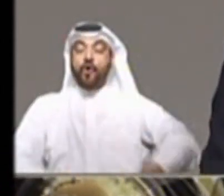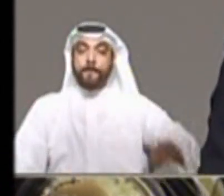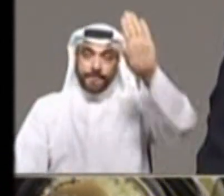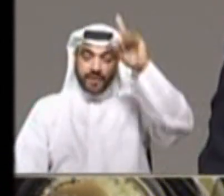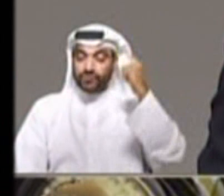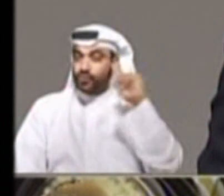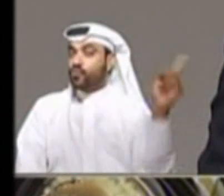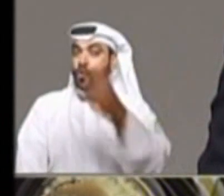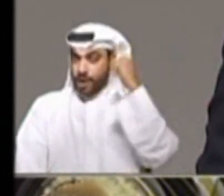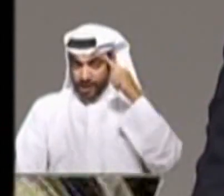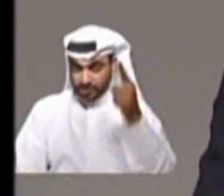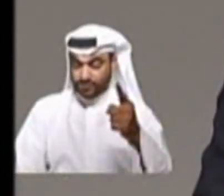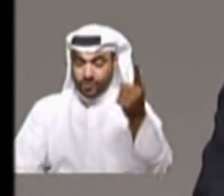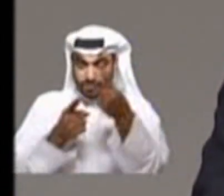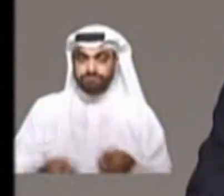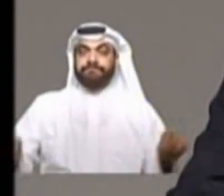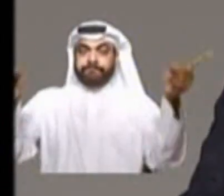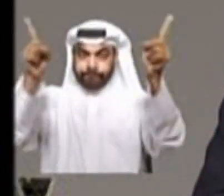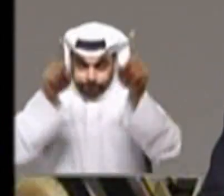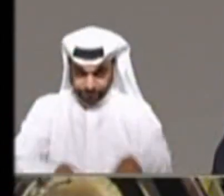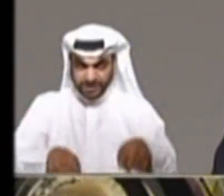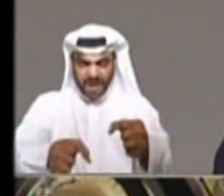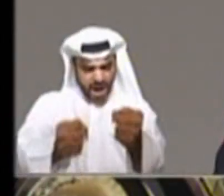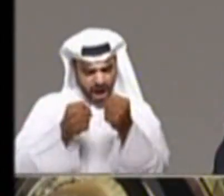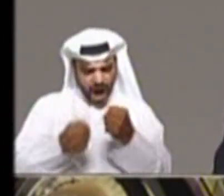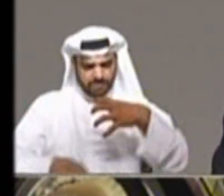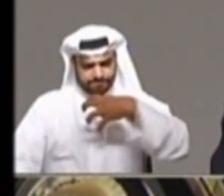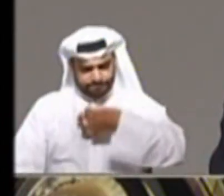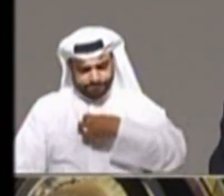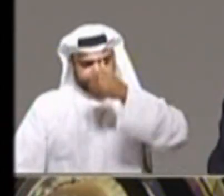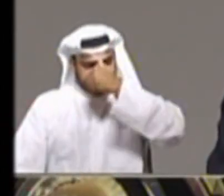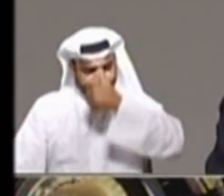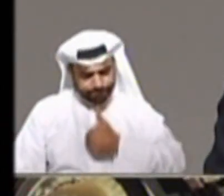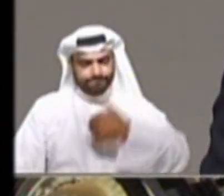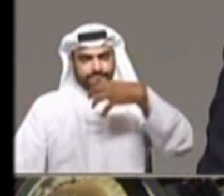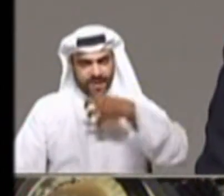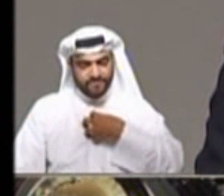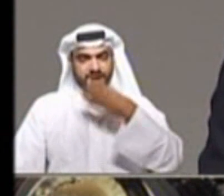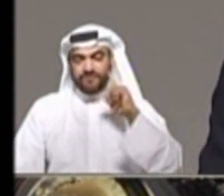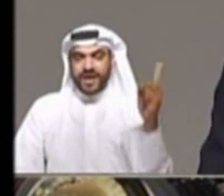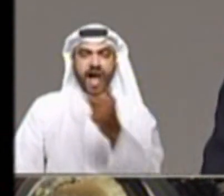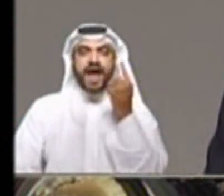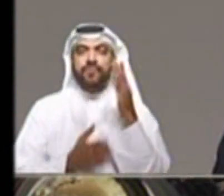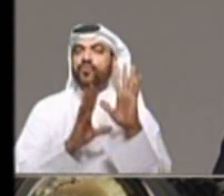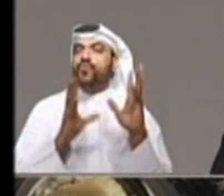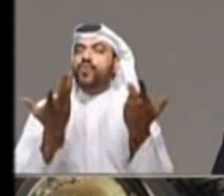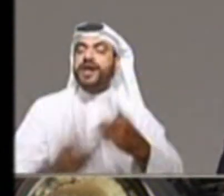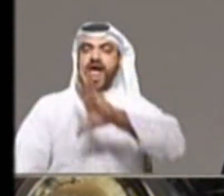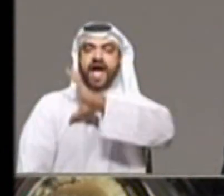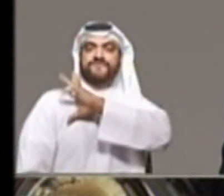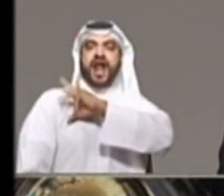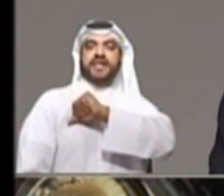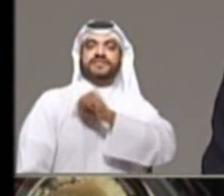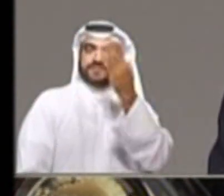قدماً والأسرع تدهوراً والأشد إيلاماً وتأثيراً في وعينا الجمعي العالمي، قضية